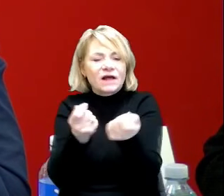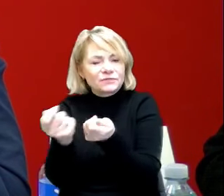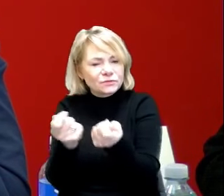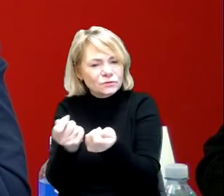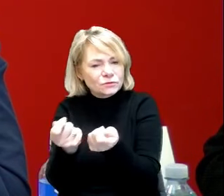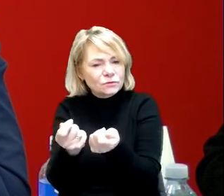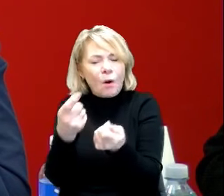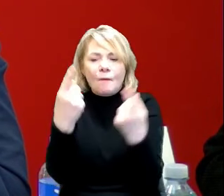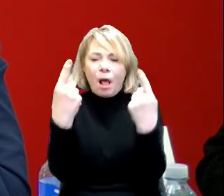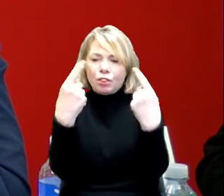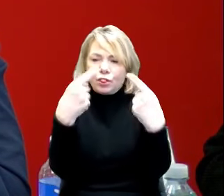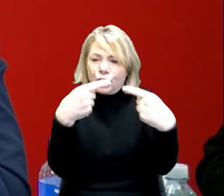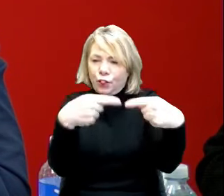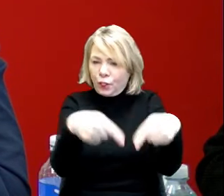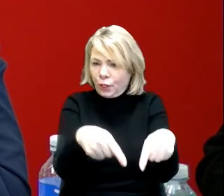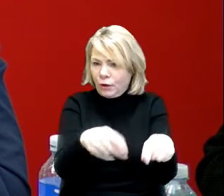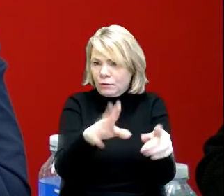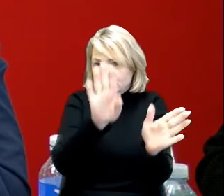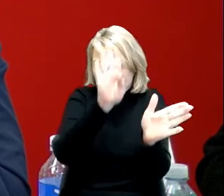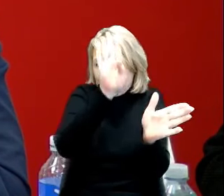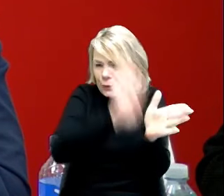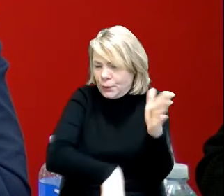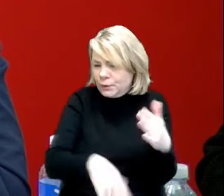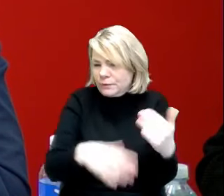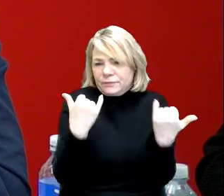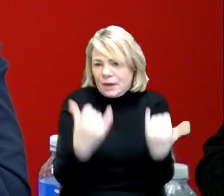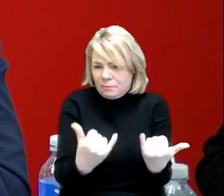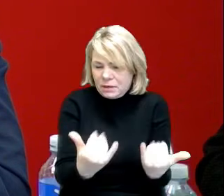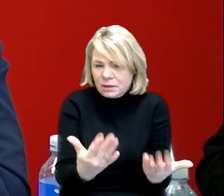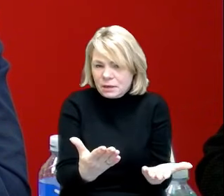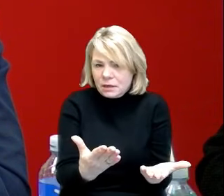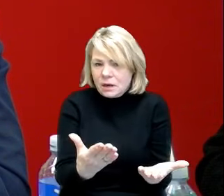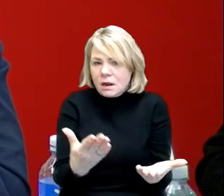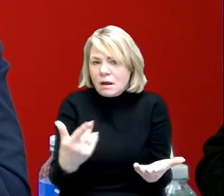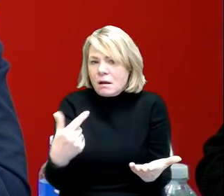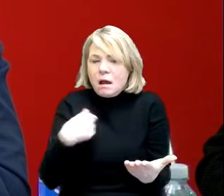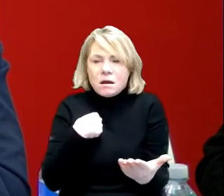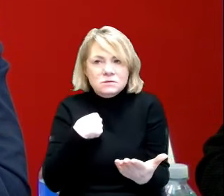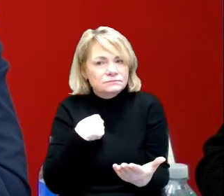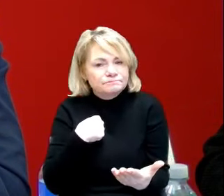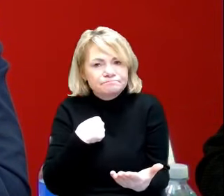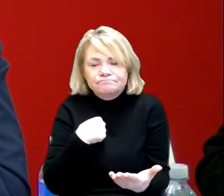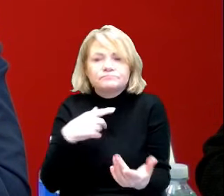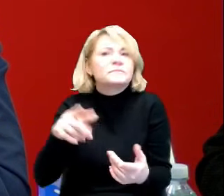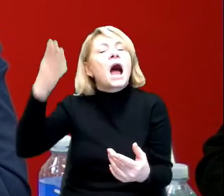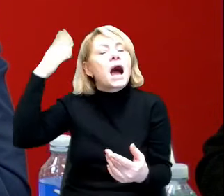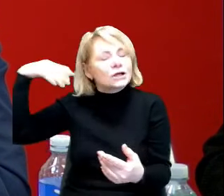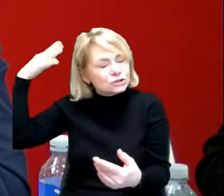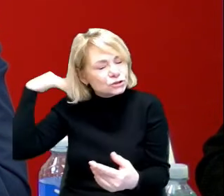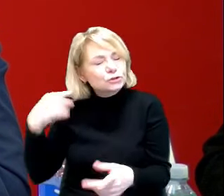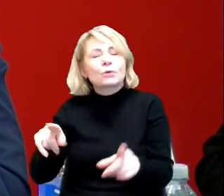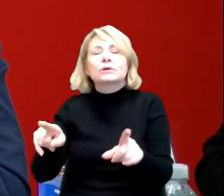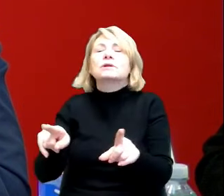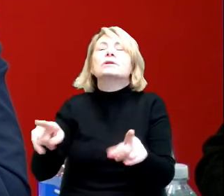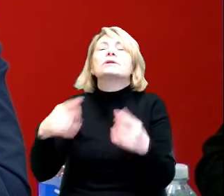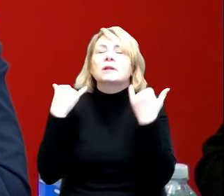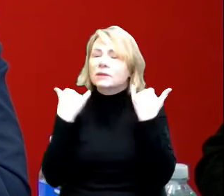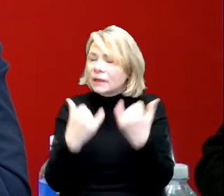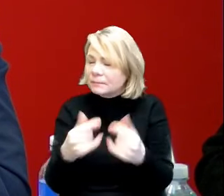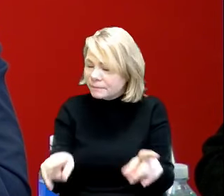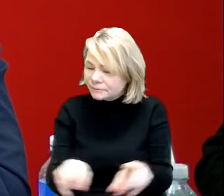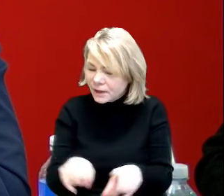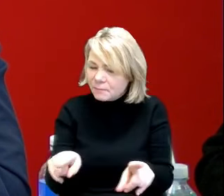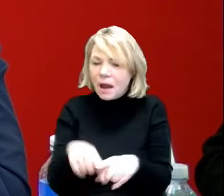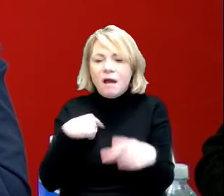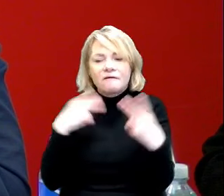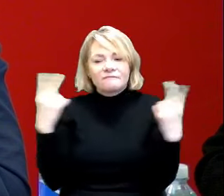apleido iki tokio lygio koks jis yra dabar ir aš netgi ir t ir tada ir dabar tebekeliu e